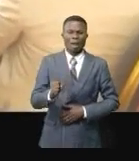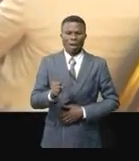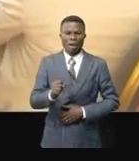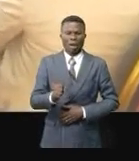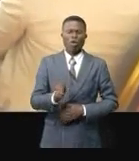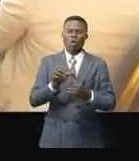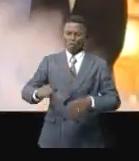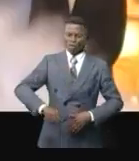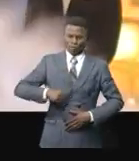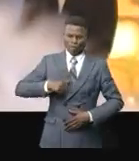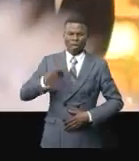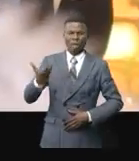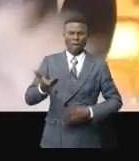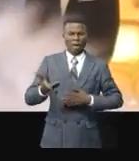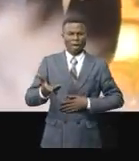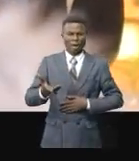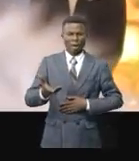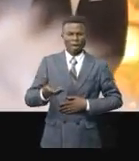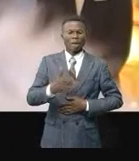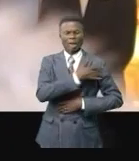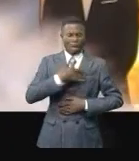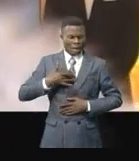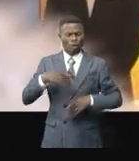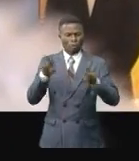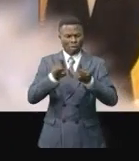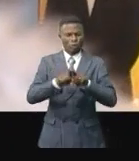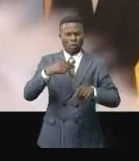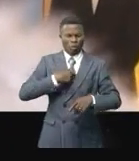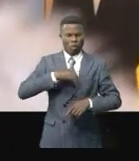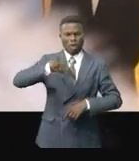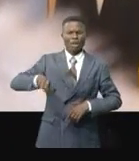aussi, Kabound Marcus. Vous le connaissez très bien.